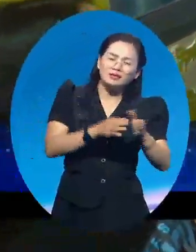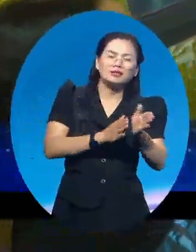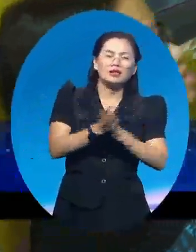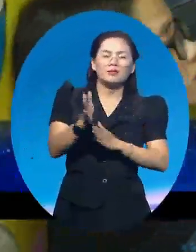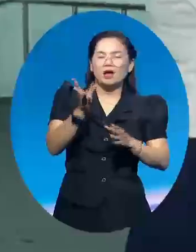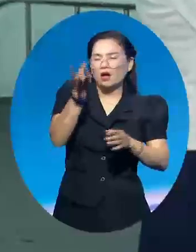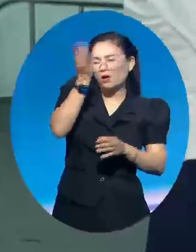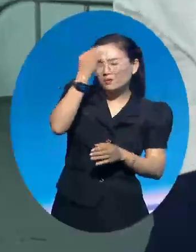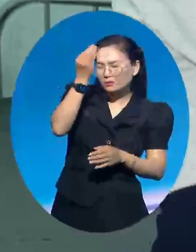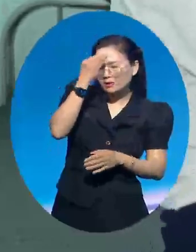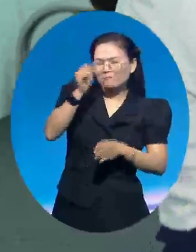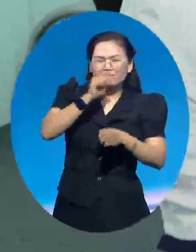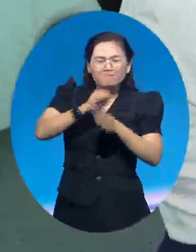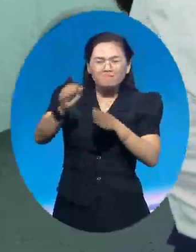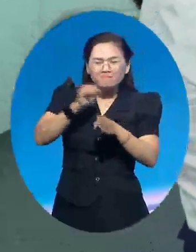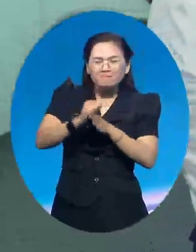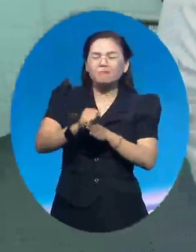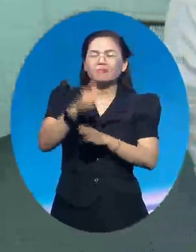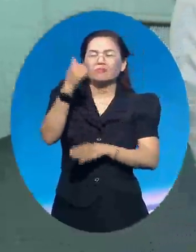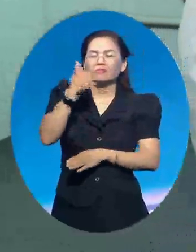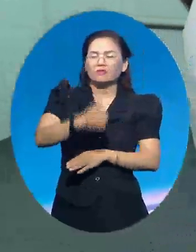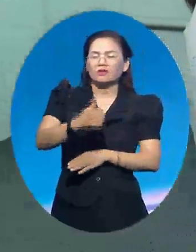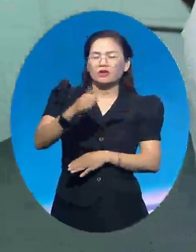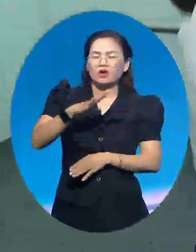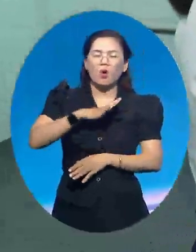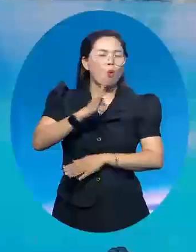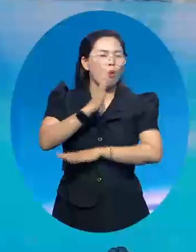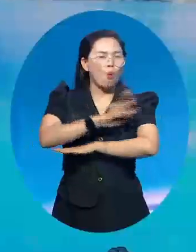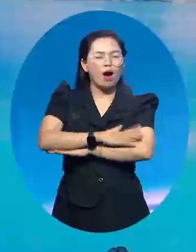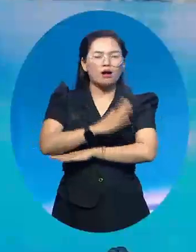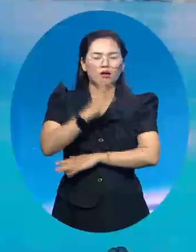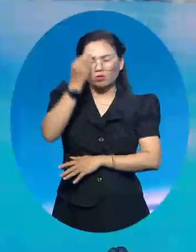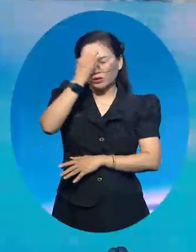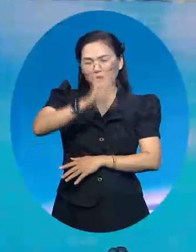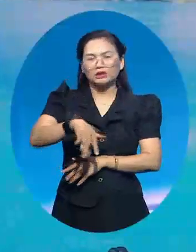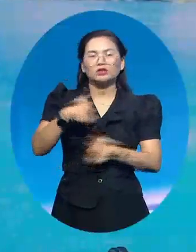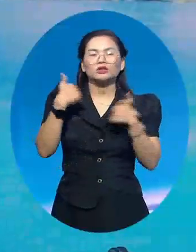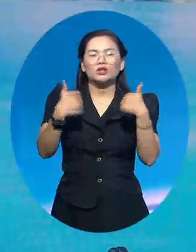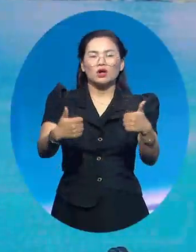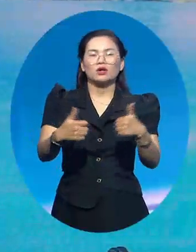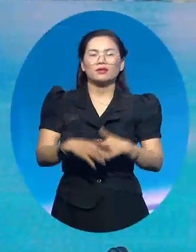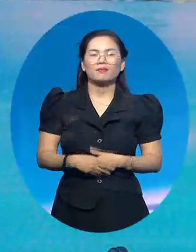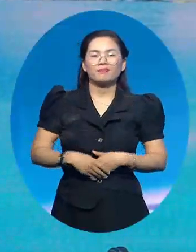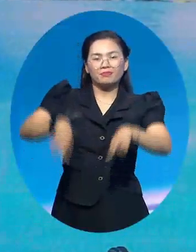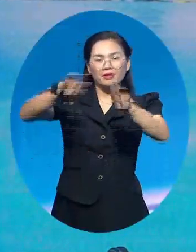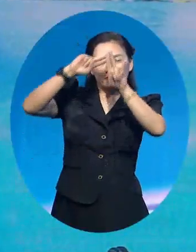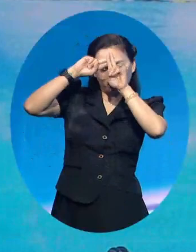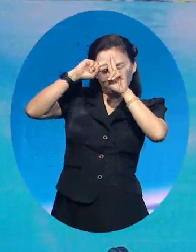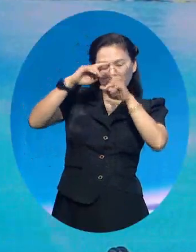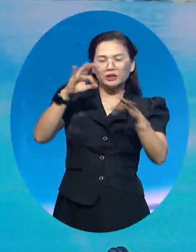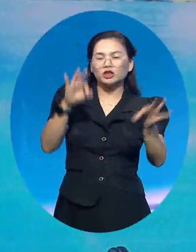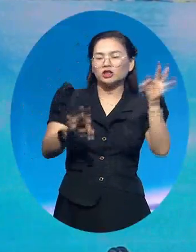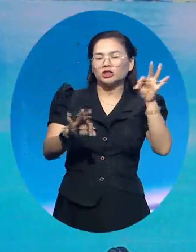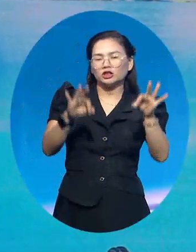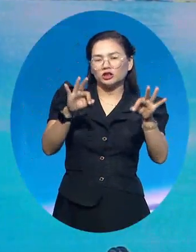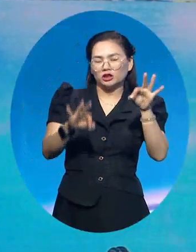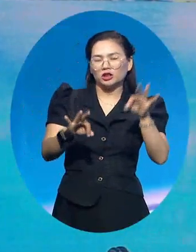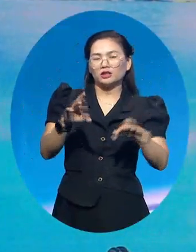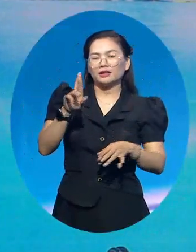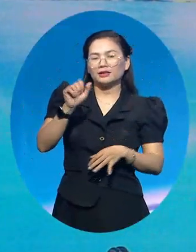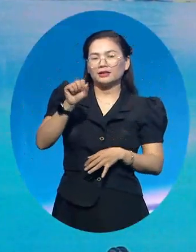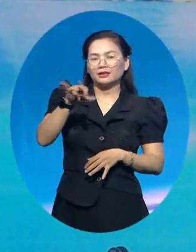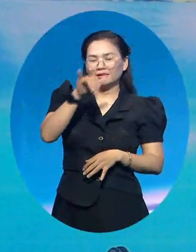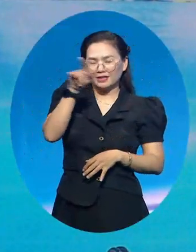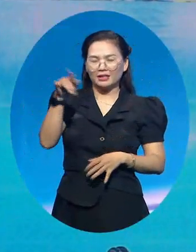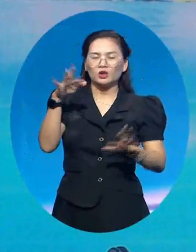học tập, rèn luyện, trở thành con ngoan, trò giỏi. Bệnh viện Chợ Rẫy đã tổ chức chương trình Vui Tết Trung Thu đêm hội trăng rằm với